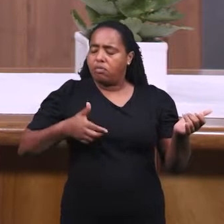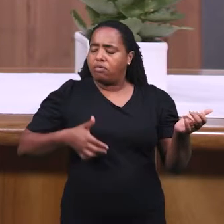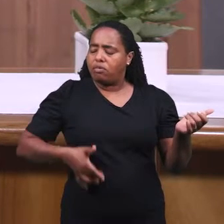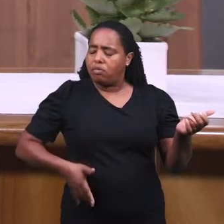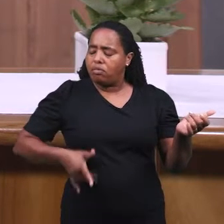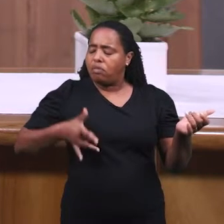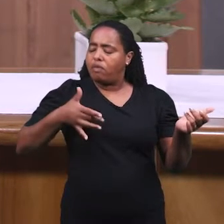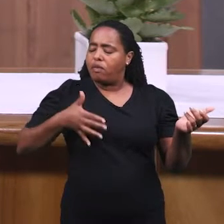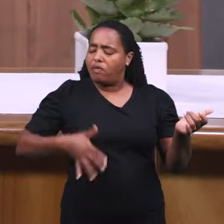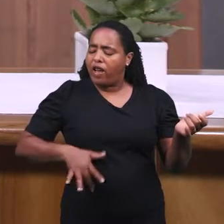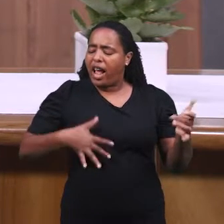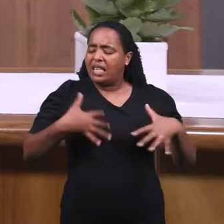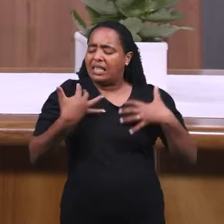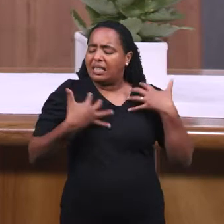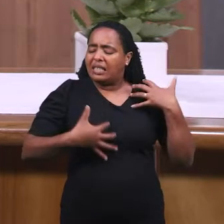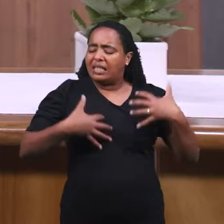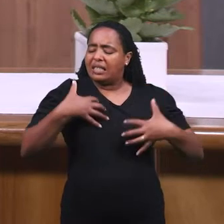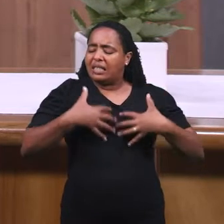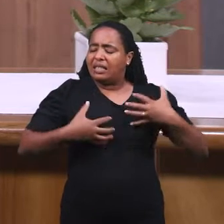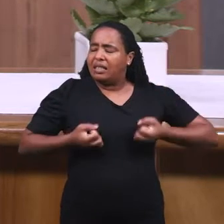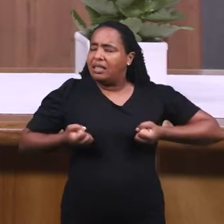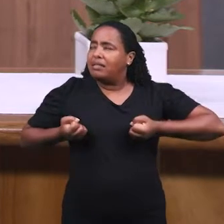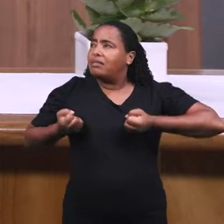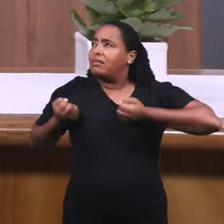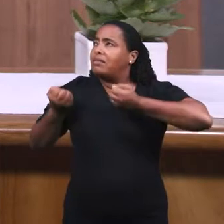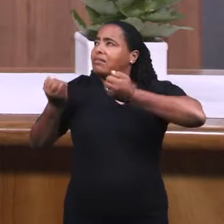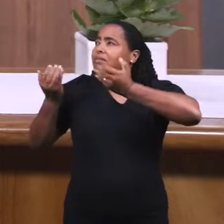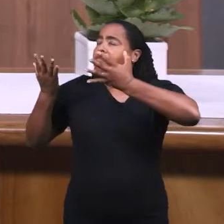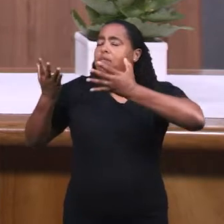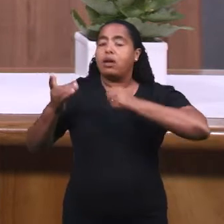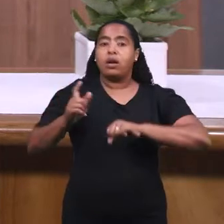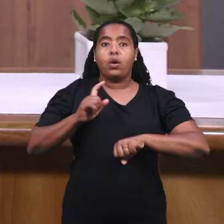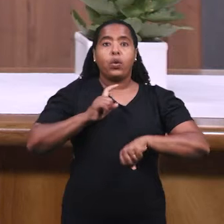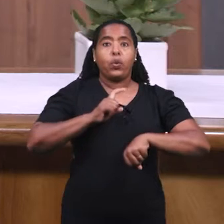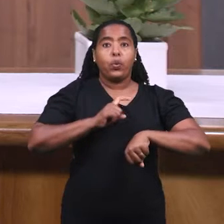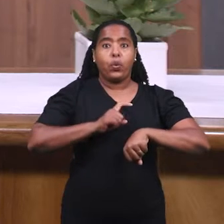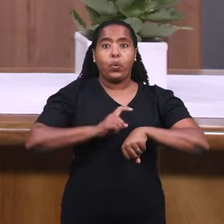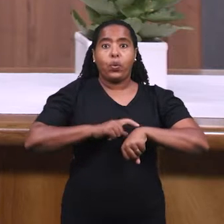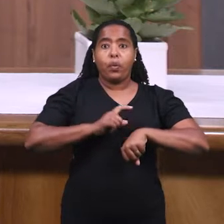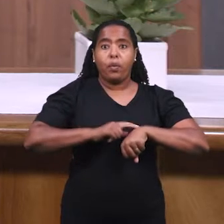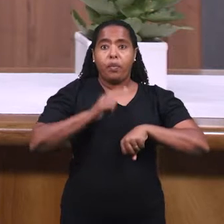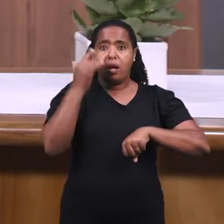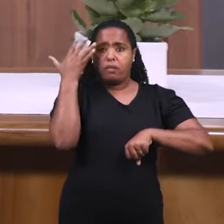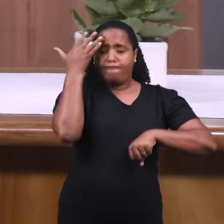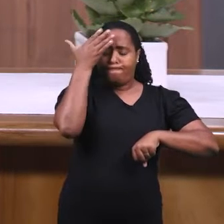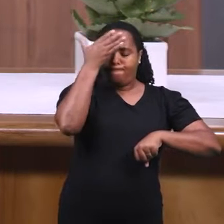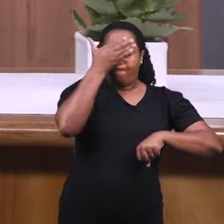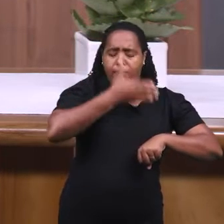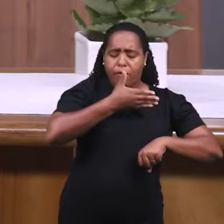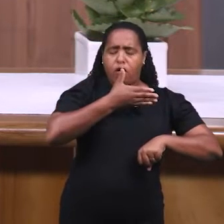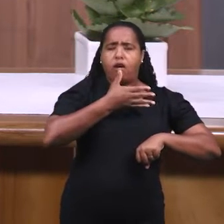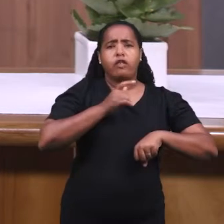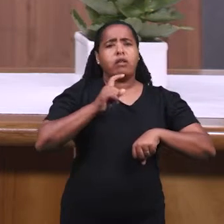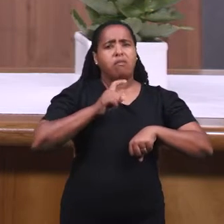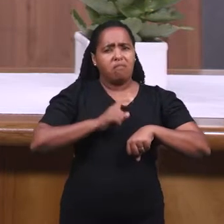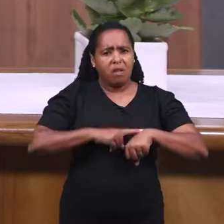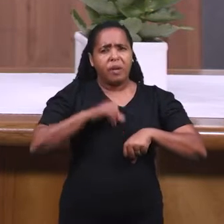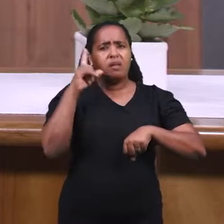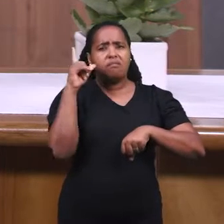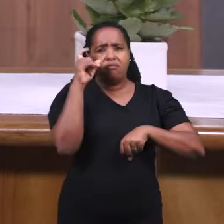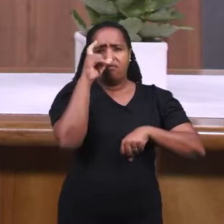гитару акустическую и в скорби своей начал молиться Господу в